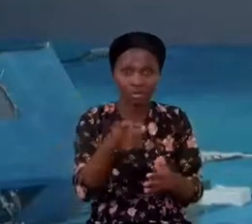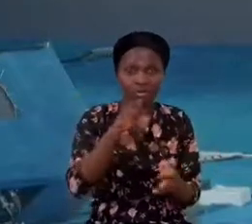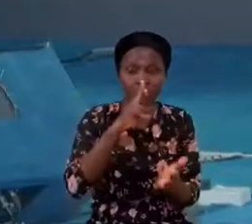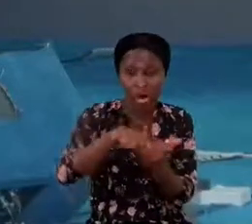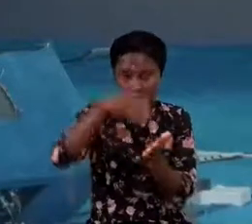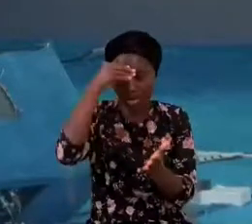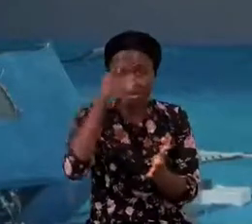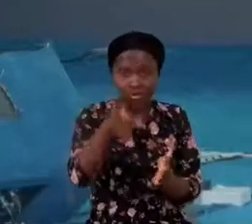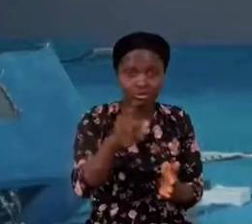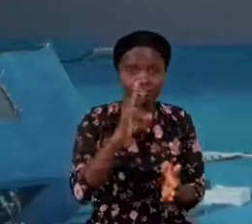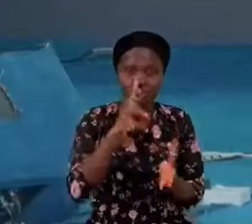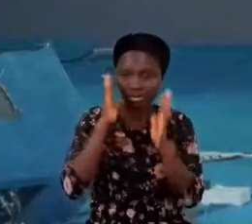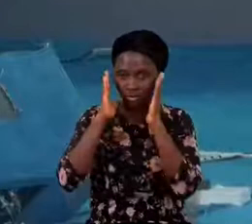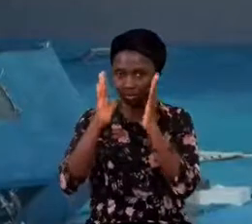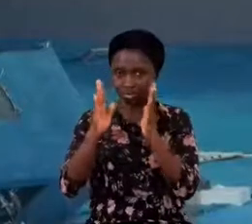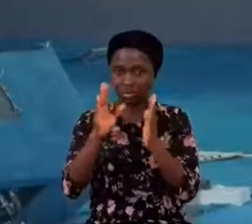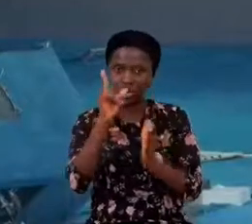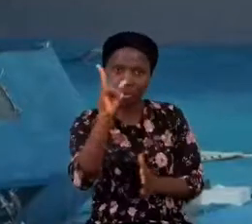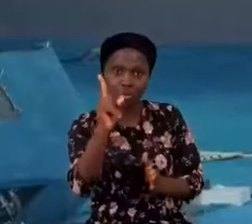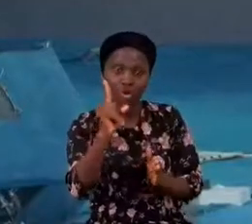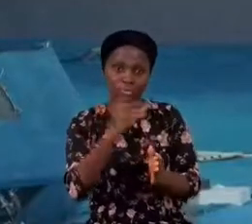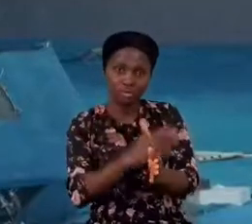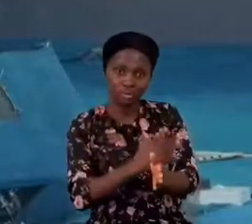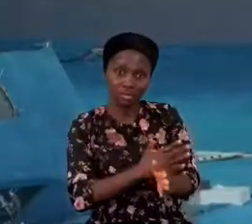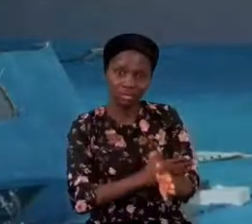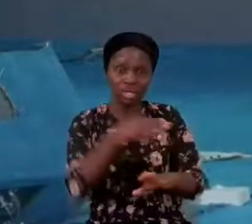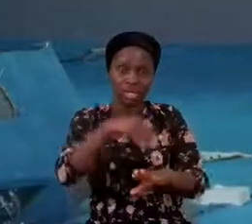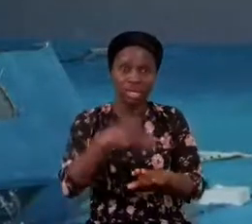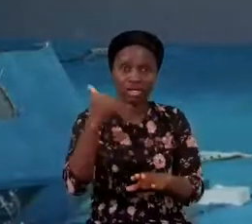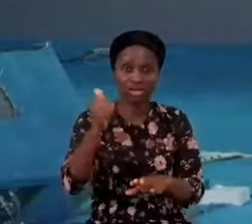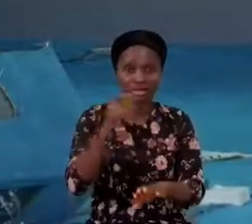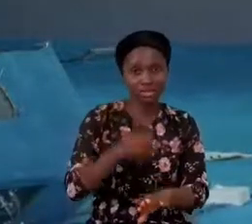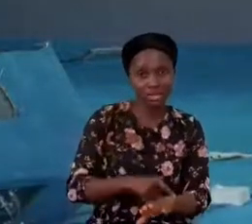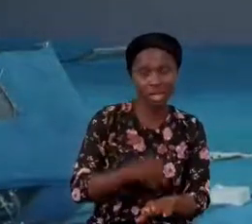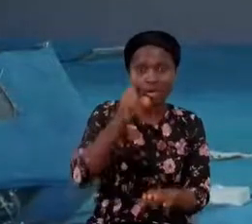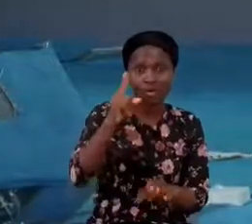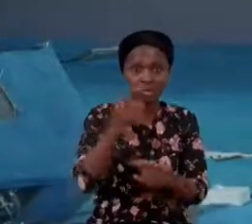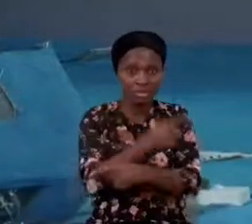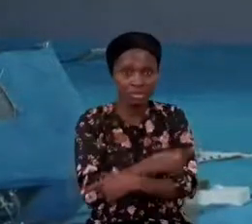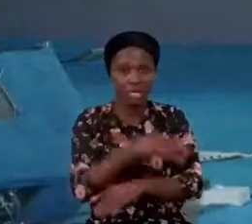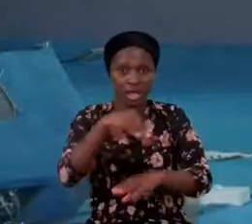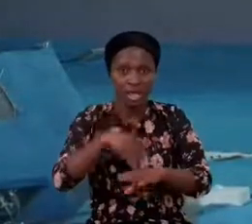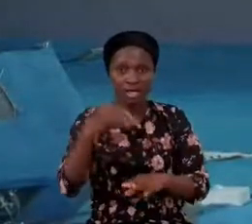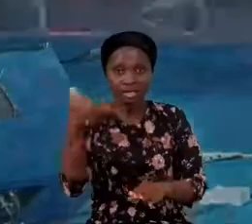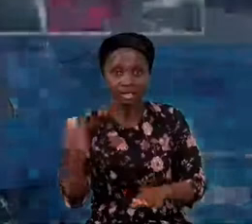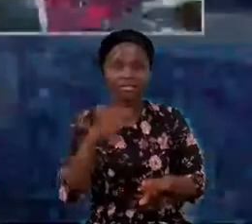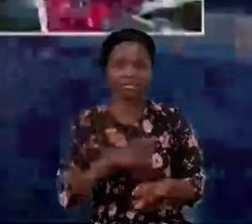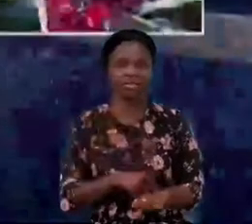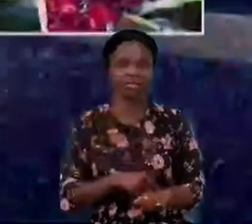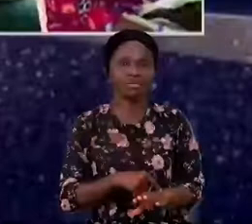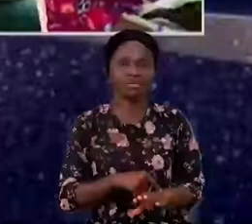par moment. Et tout le monde peut le faire. Vous dites... Oh, j'ai un problème de me concentrer. Tu peux te